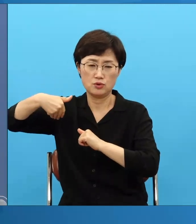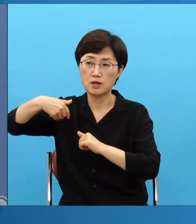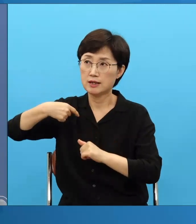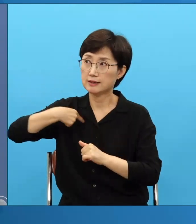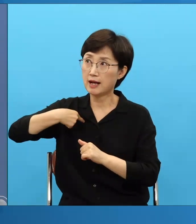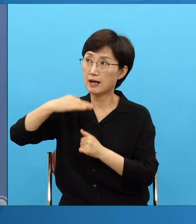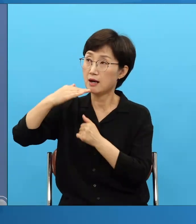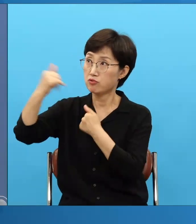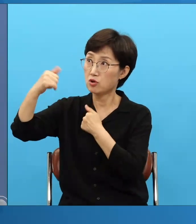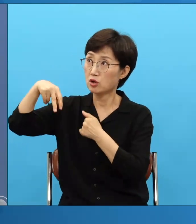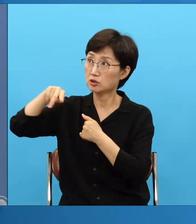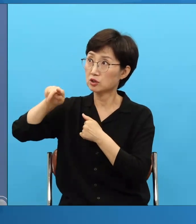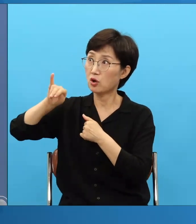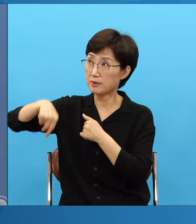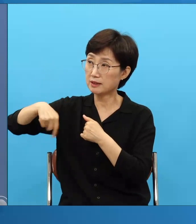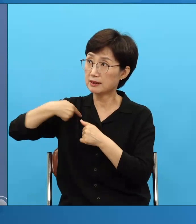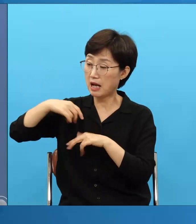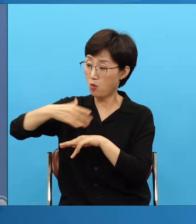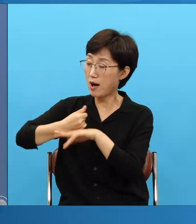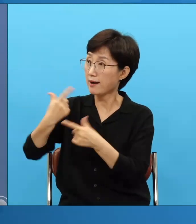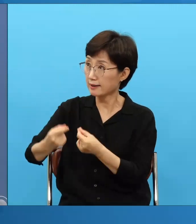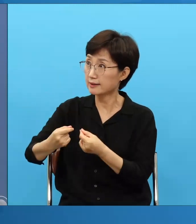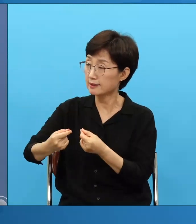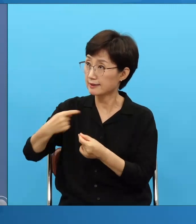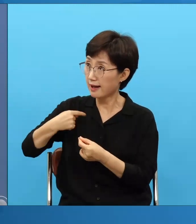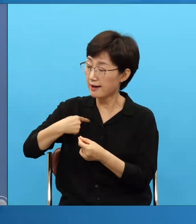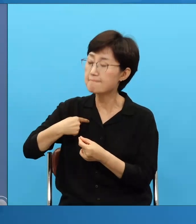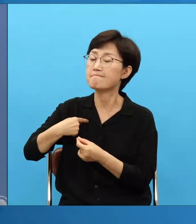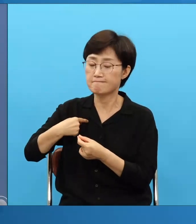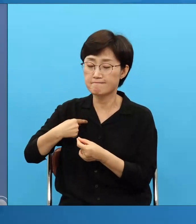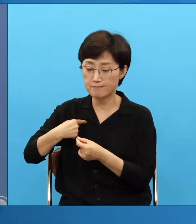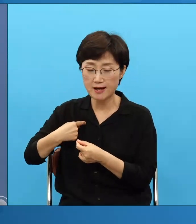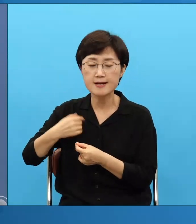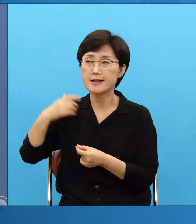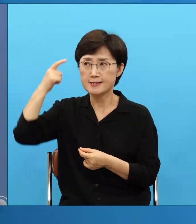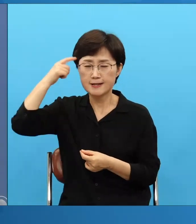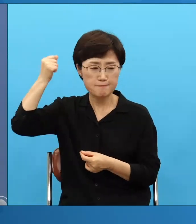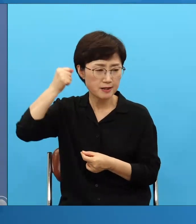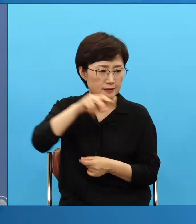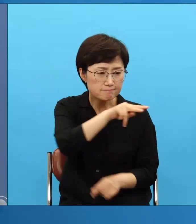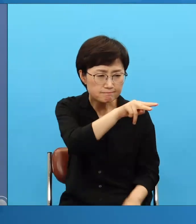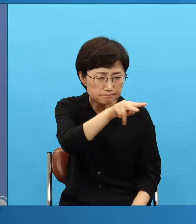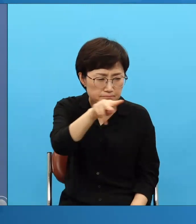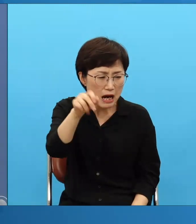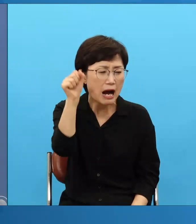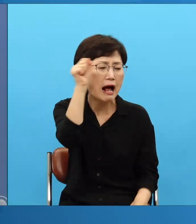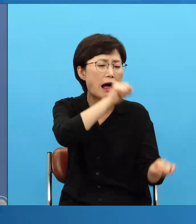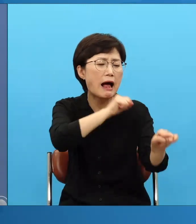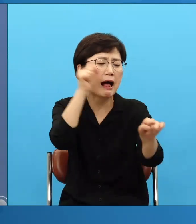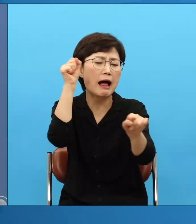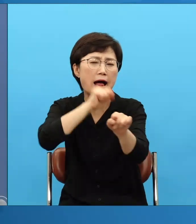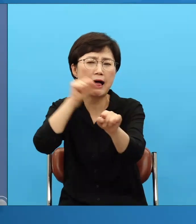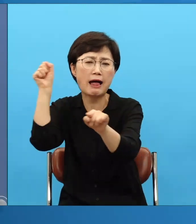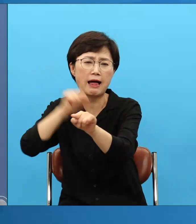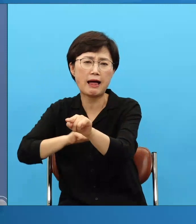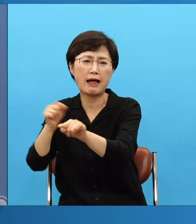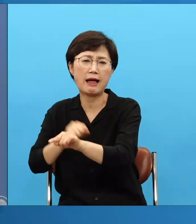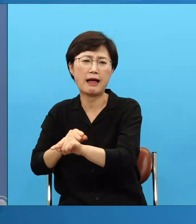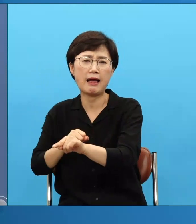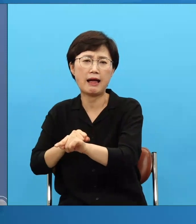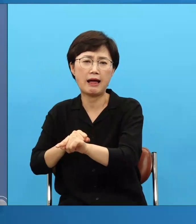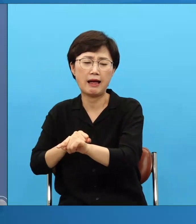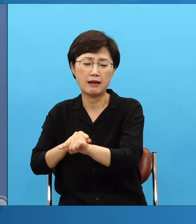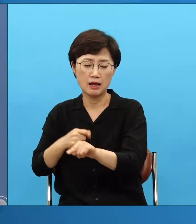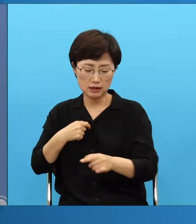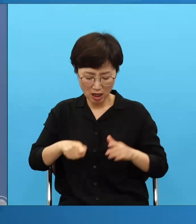when problems or hardships come to you, you start to see the answers beforehand. 산업을 어떻게 해야 될 것이냐 아닙니다. 산업에 하나님의 역사 일어나게 돼 있어요. And then how